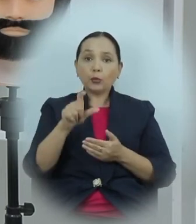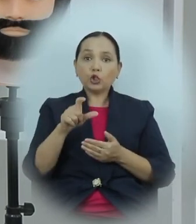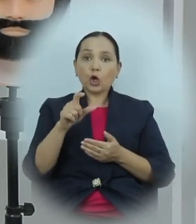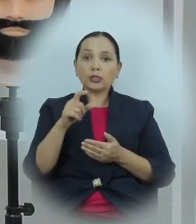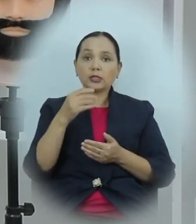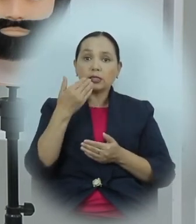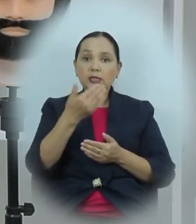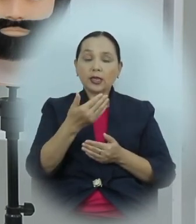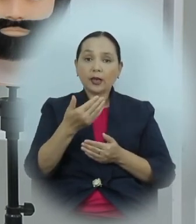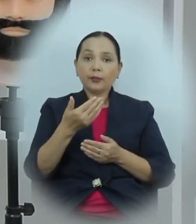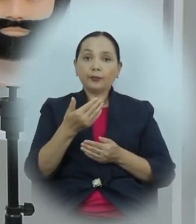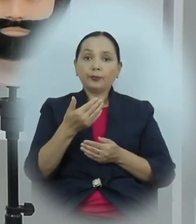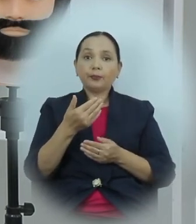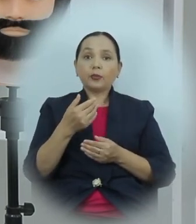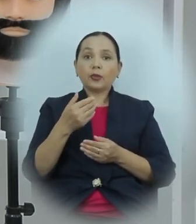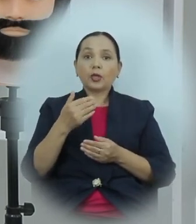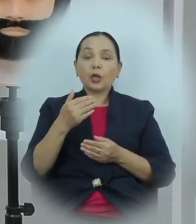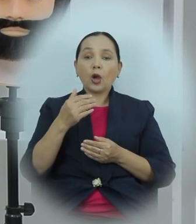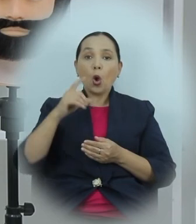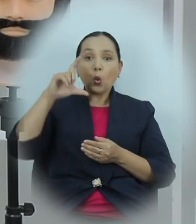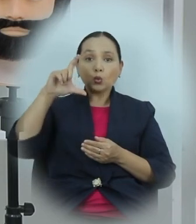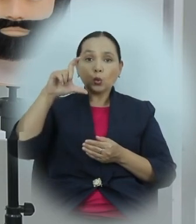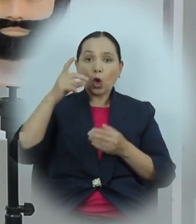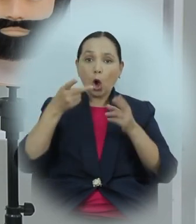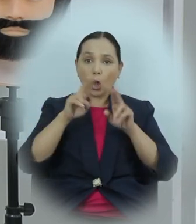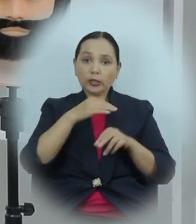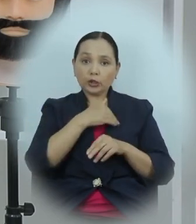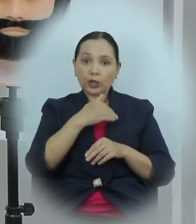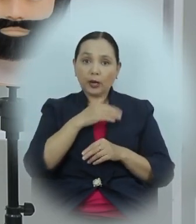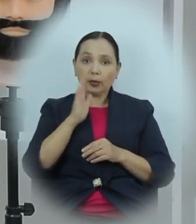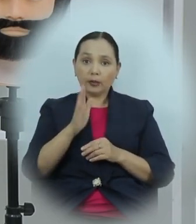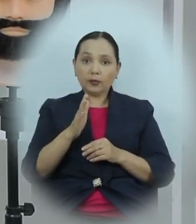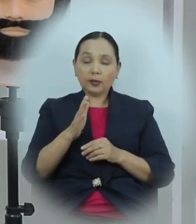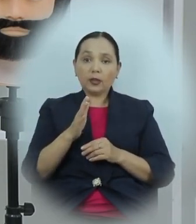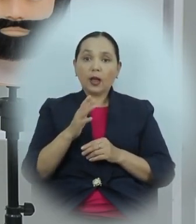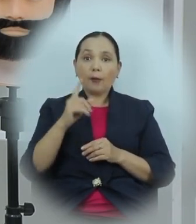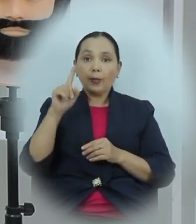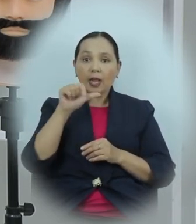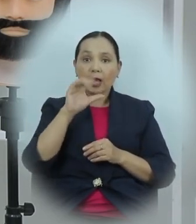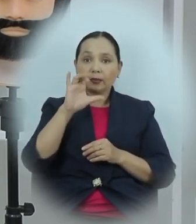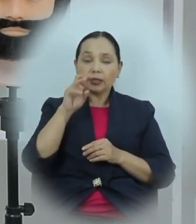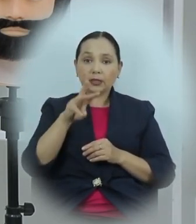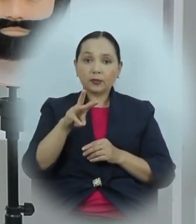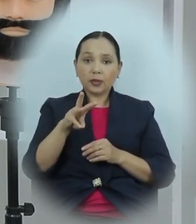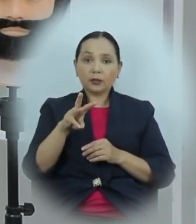bir uzunroq qoldirishni talab etayotgan bo'lsa, ya'ni 1.5